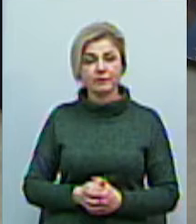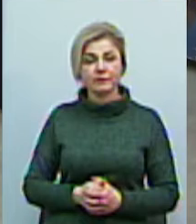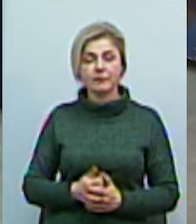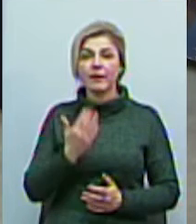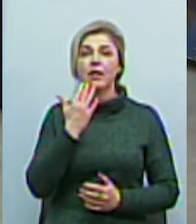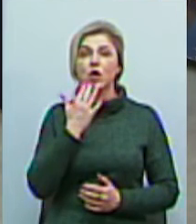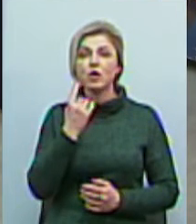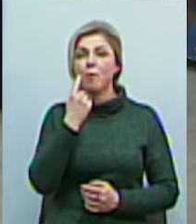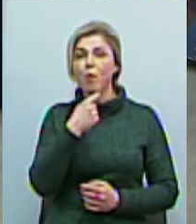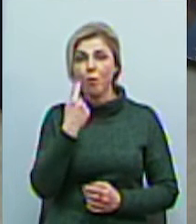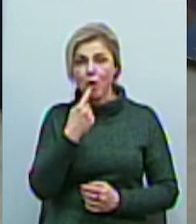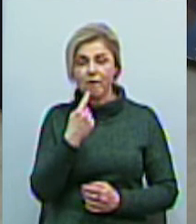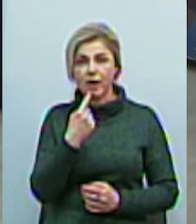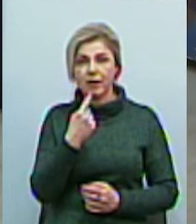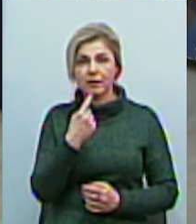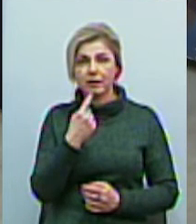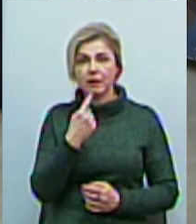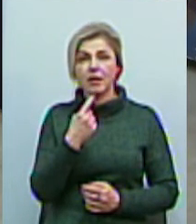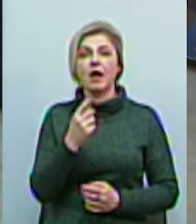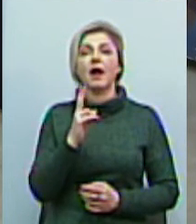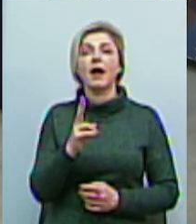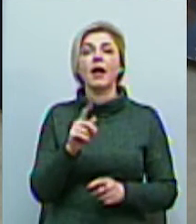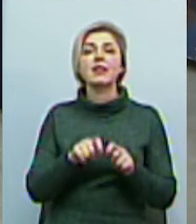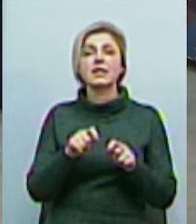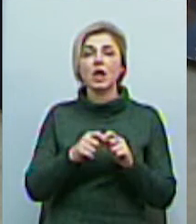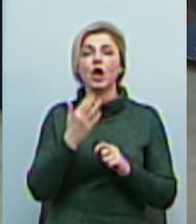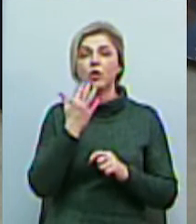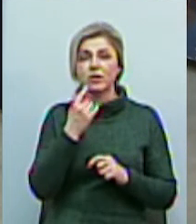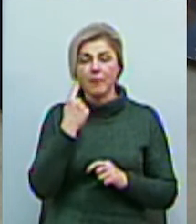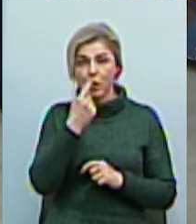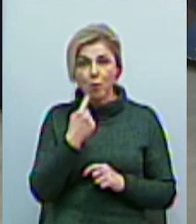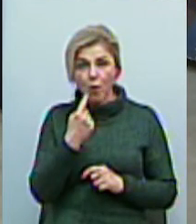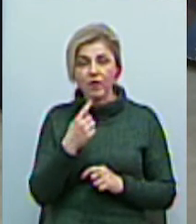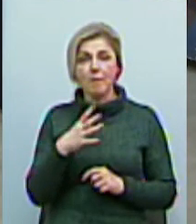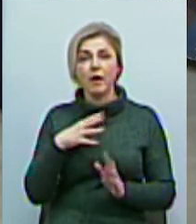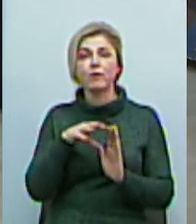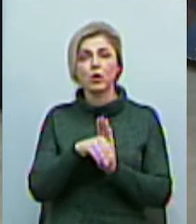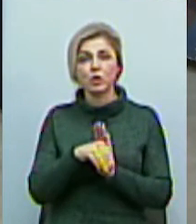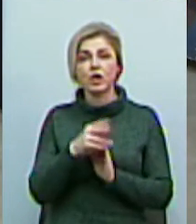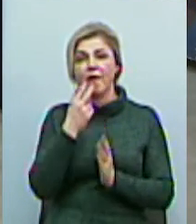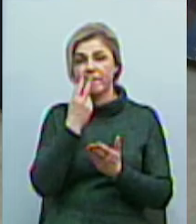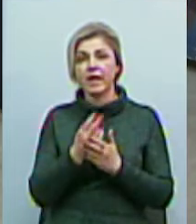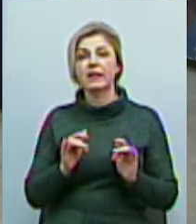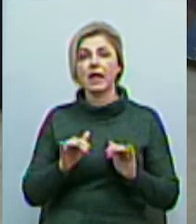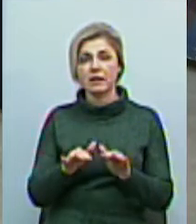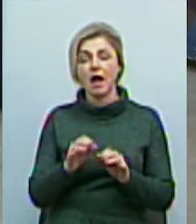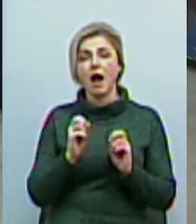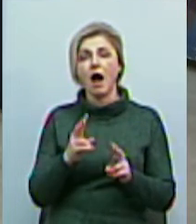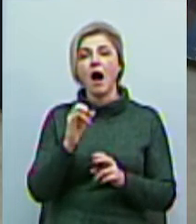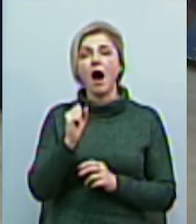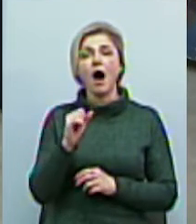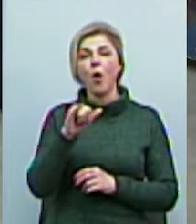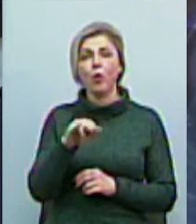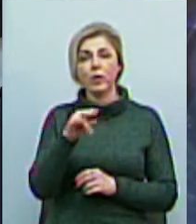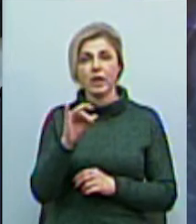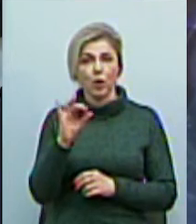іноземна мова до тесту з іноземної мови був такий включений такий вид діяльності, як аудіювання.